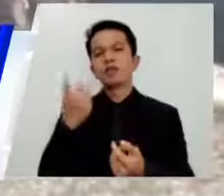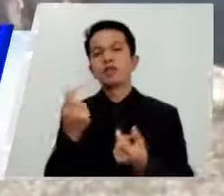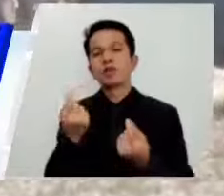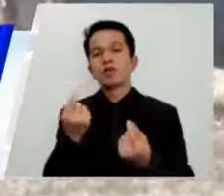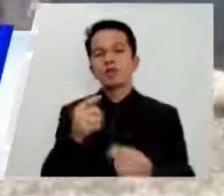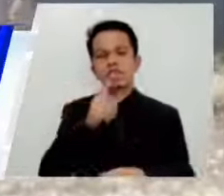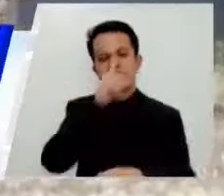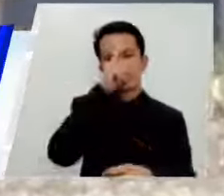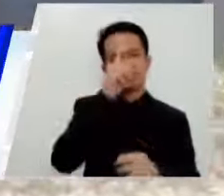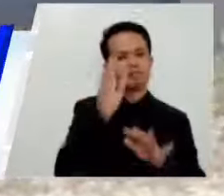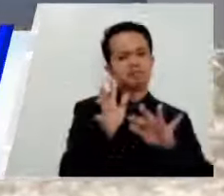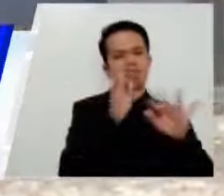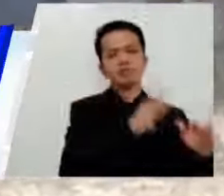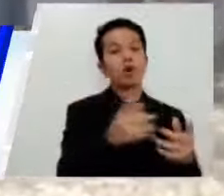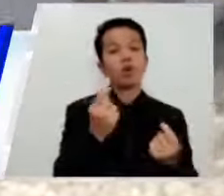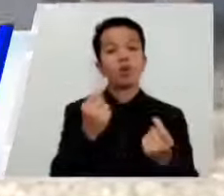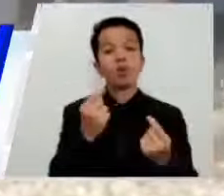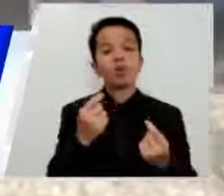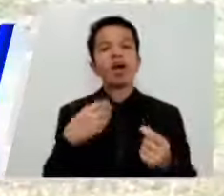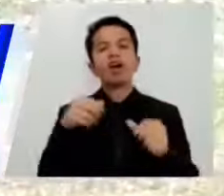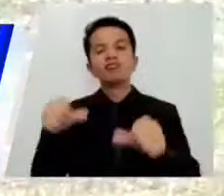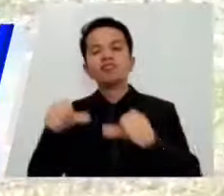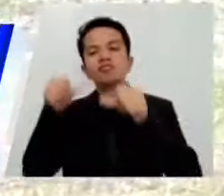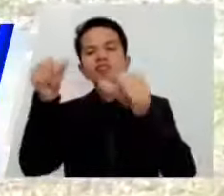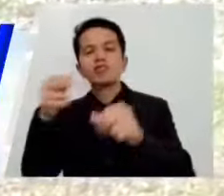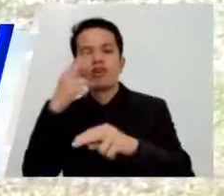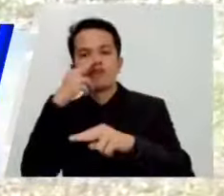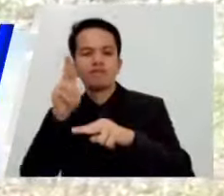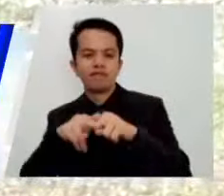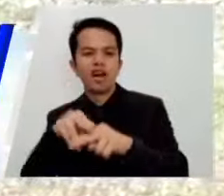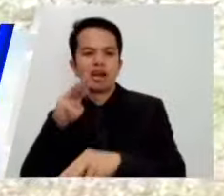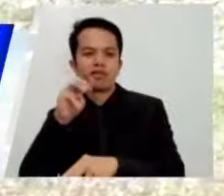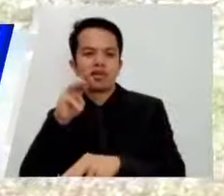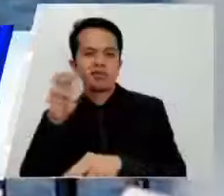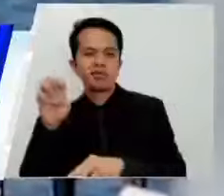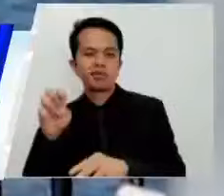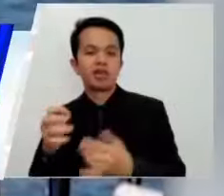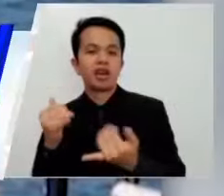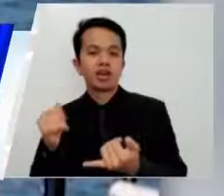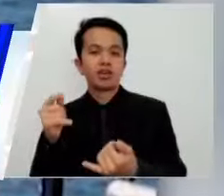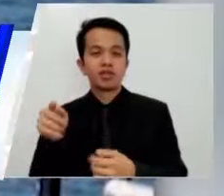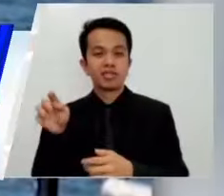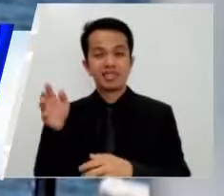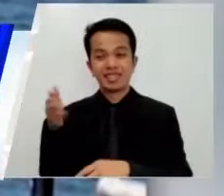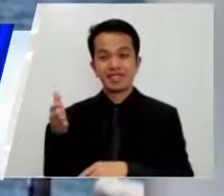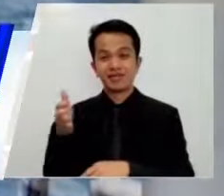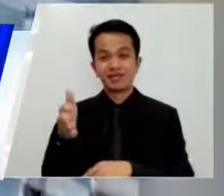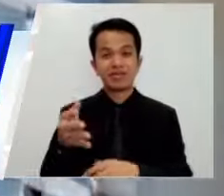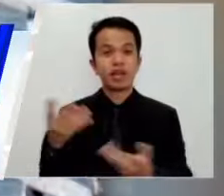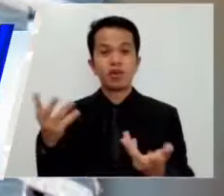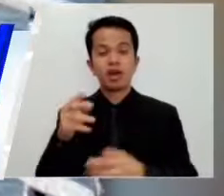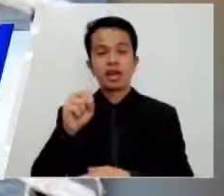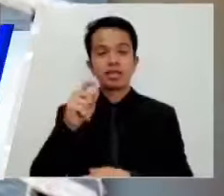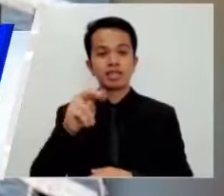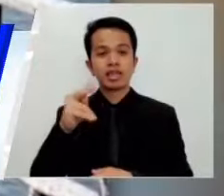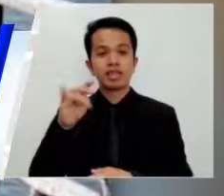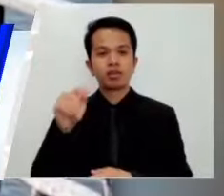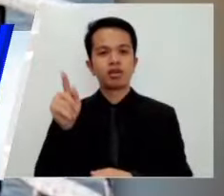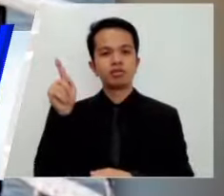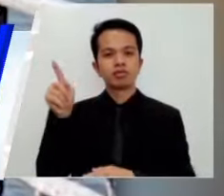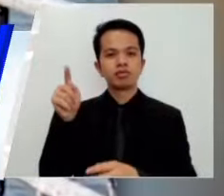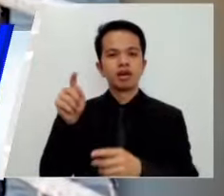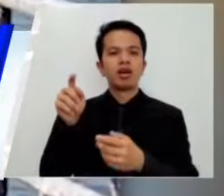na lang nila ito sa mga kwelang meme. Ang simbolo ng isdang maliputo sa San Nicolas, Batangas, natusta na